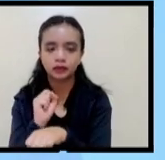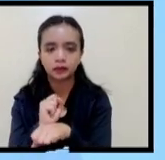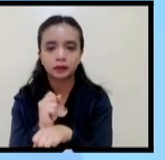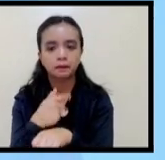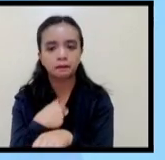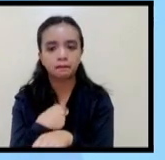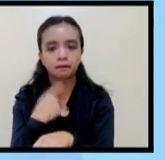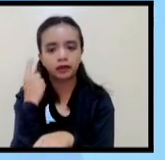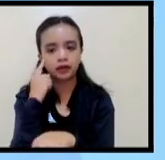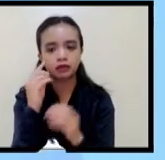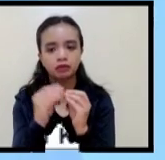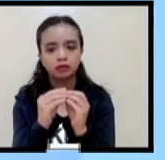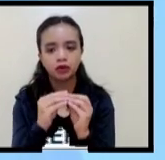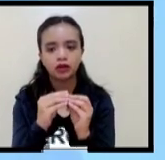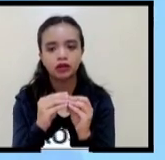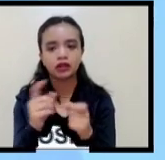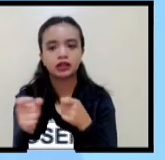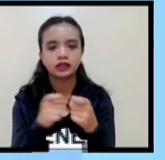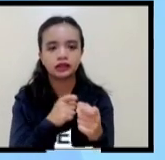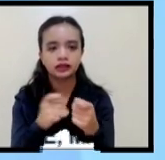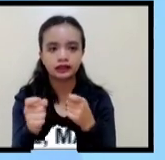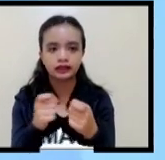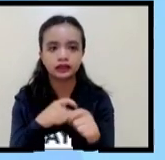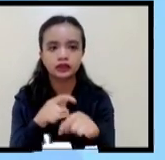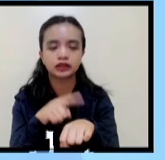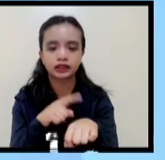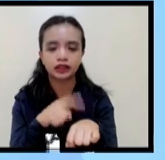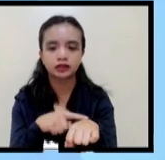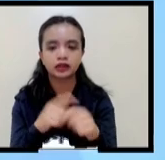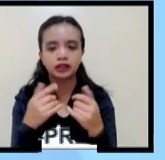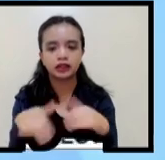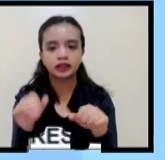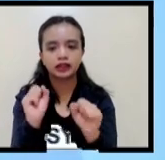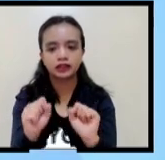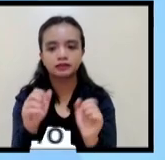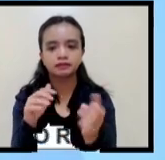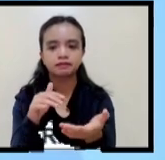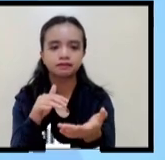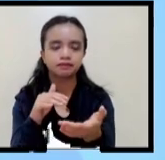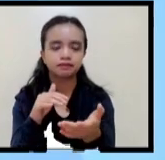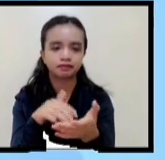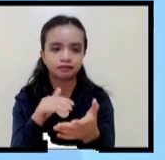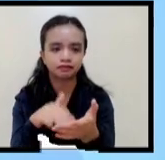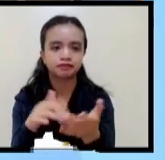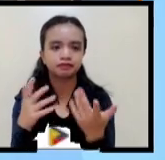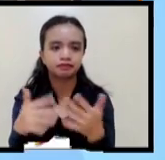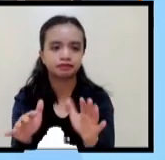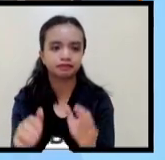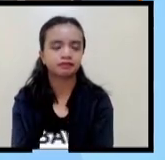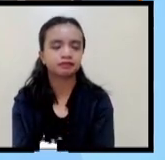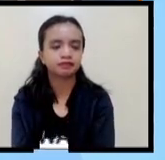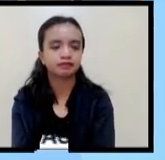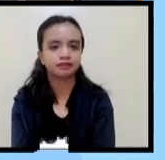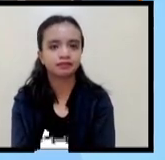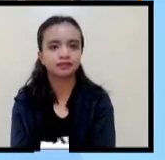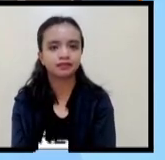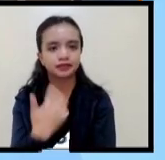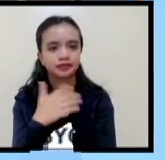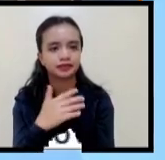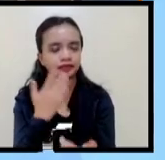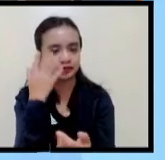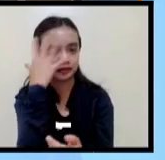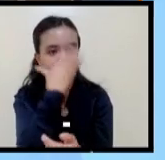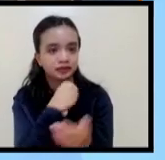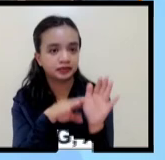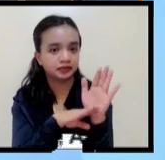guess mas na-manage ko yung time ko since online lang yung work ko, I can still study and finish my study. Ang galing talaga ng development na nangyari no, after